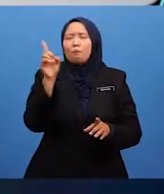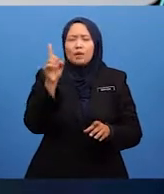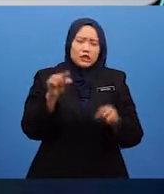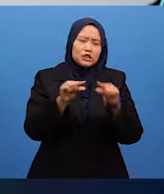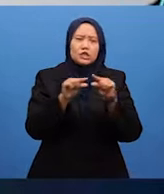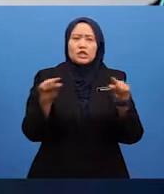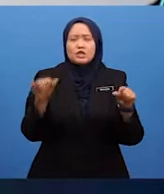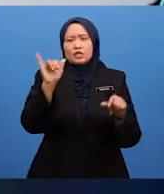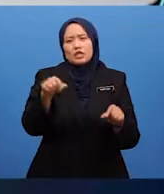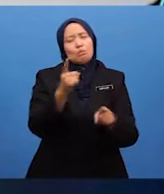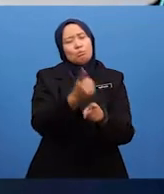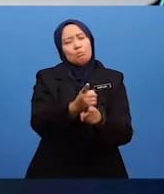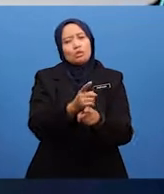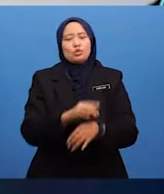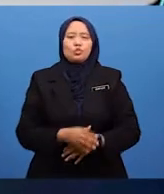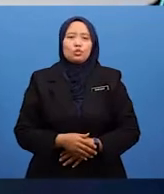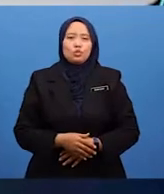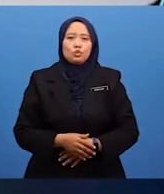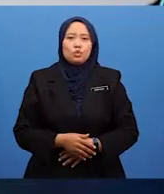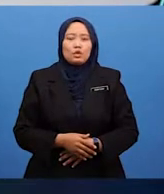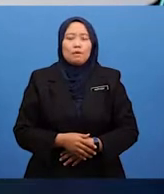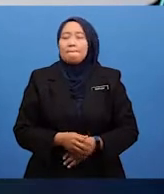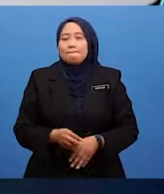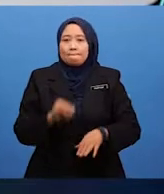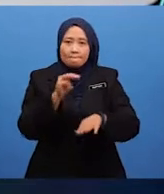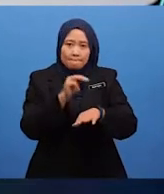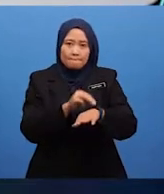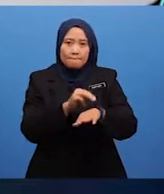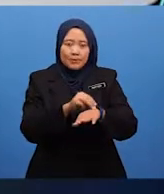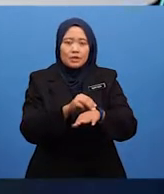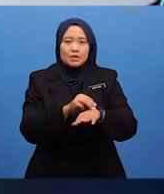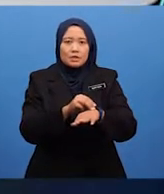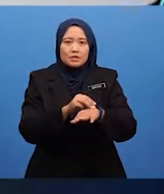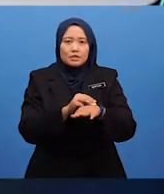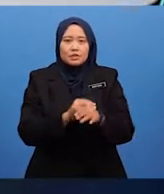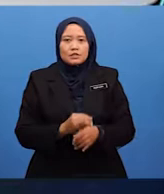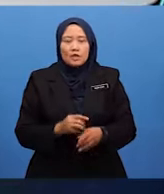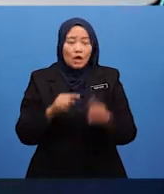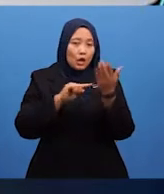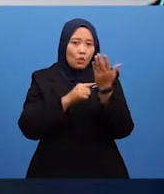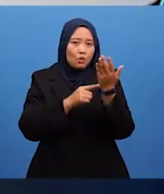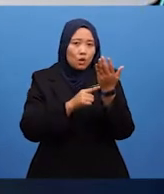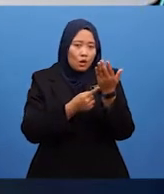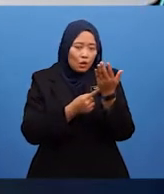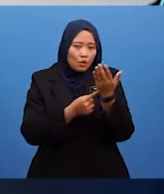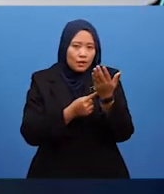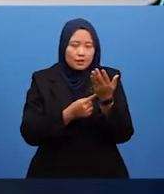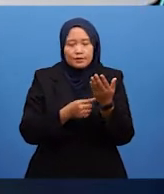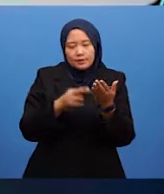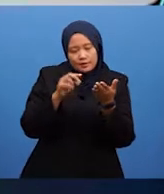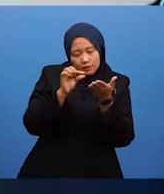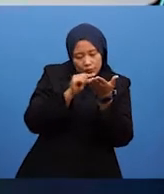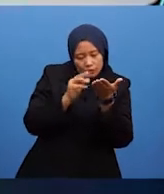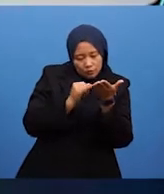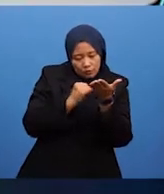garisan pembinaan ataupun construction lain tadi masih kita merangkak kerja awal bila kita dapatkan produk kita yang kita hasilkan